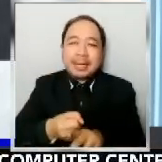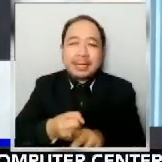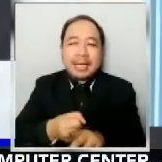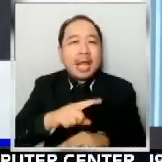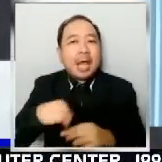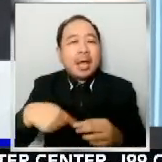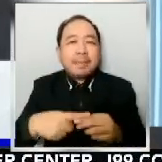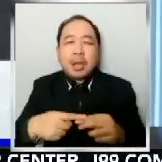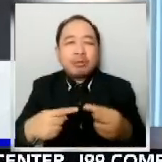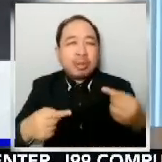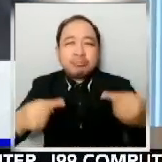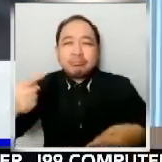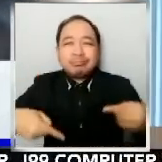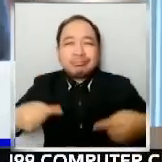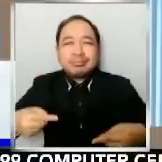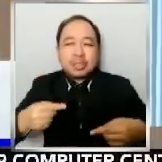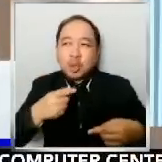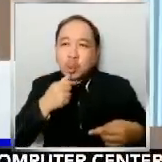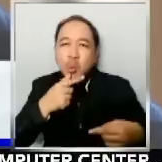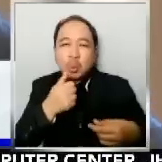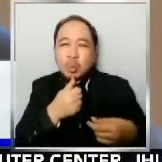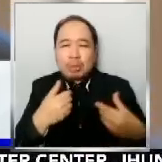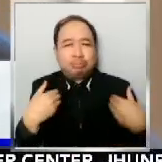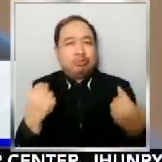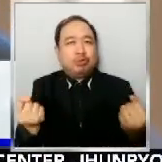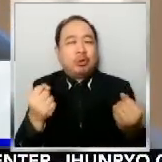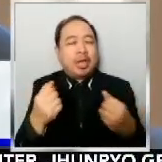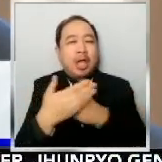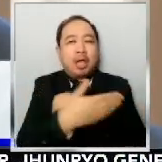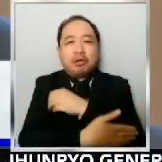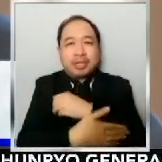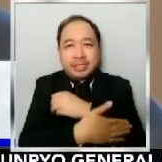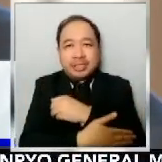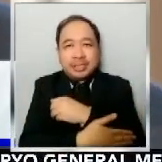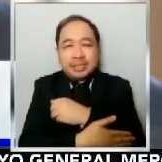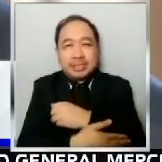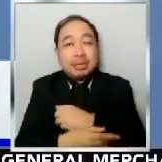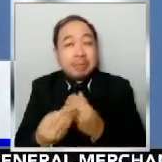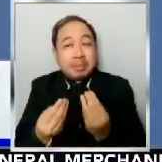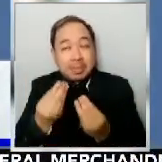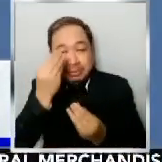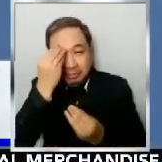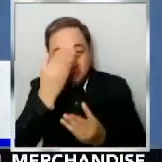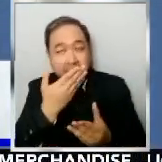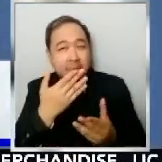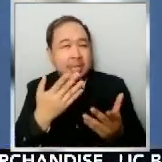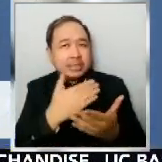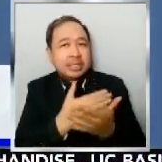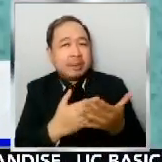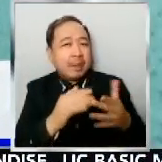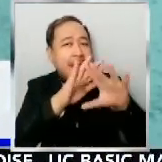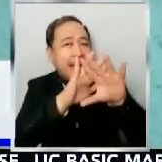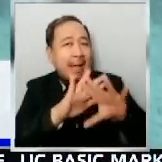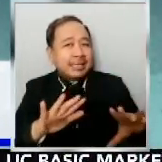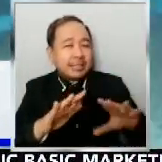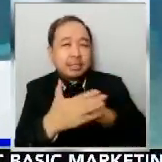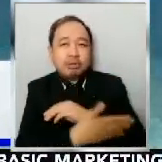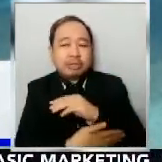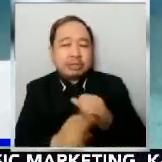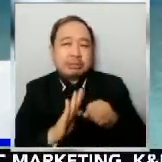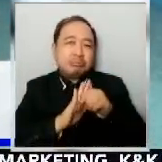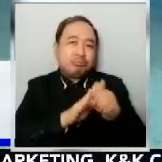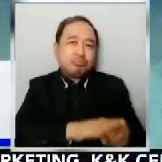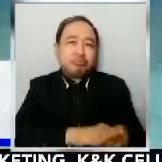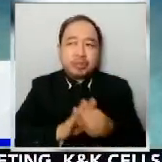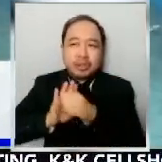mga bansa. Sabi ni Marcos, tila may pressure daw sa mga ASEAN countries na mamili ng kakampihan sa issue